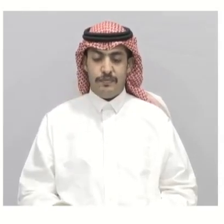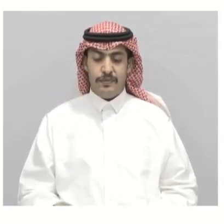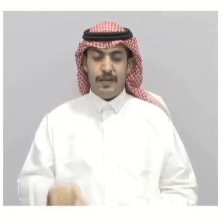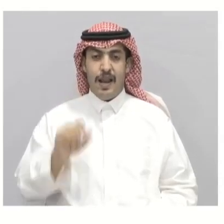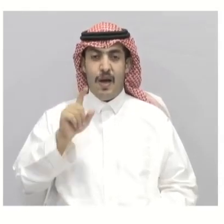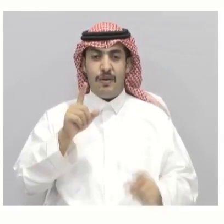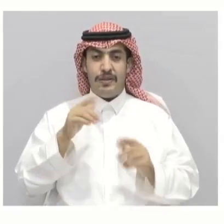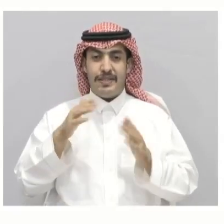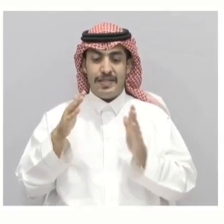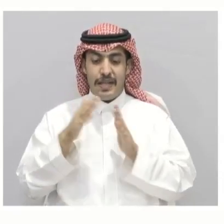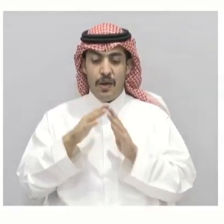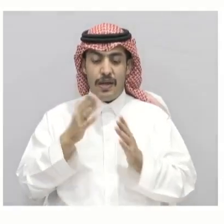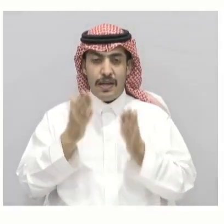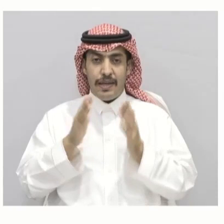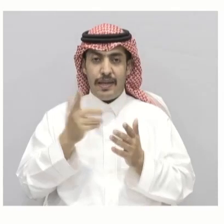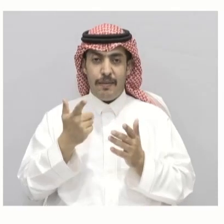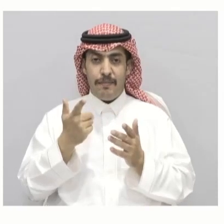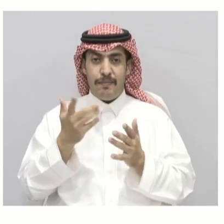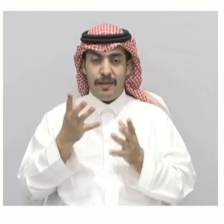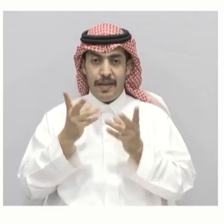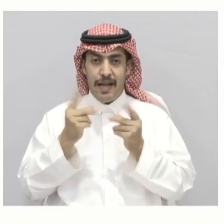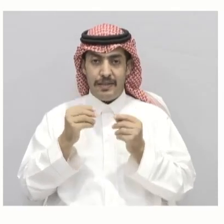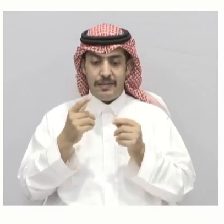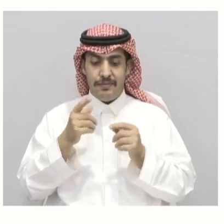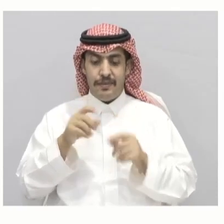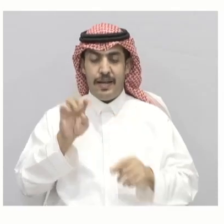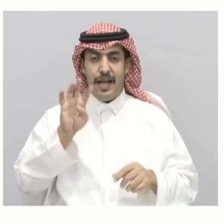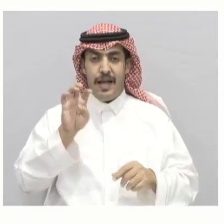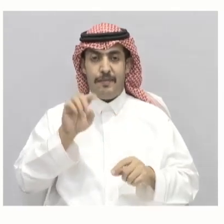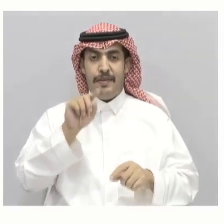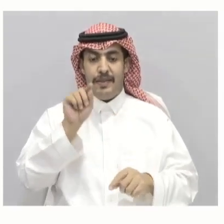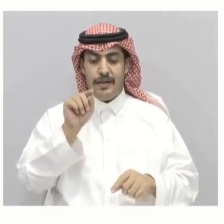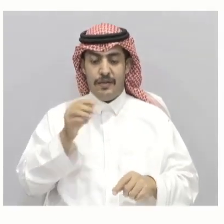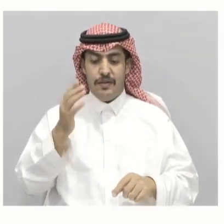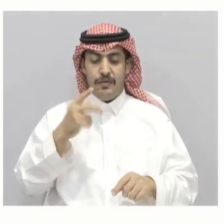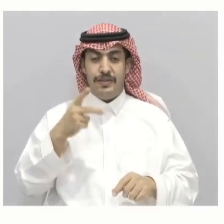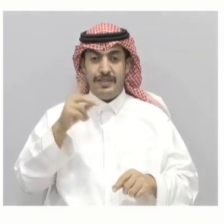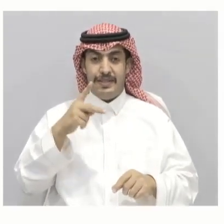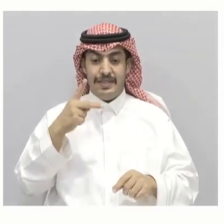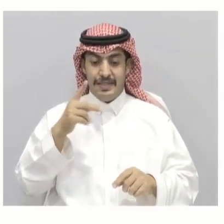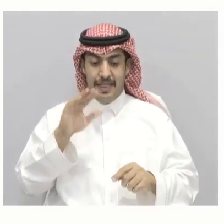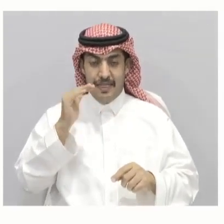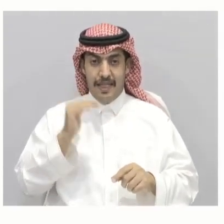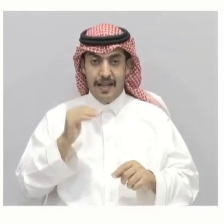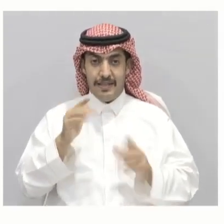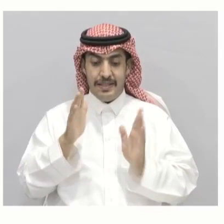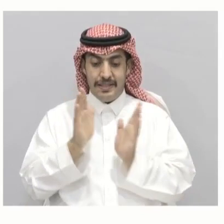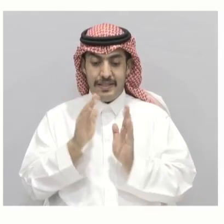الاولى كم قياسها 40 درجه والزاويه الثانيه